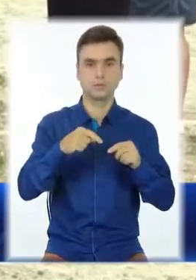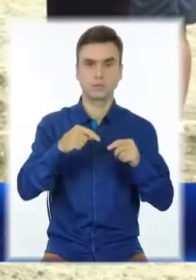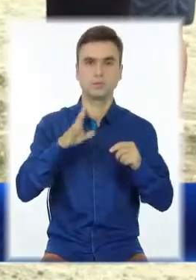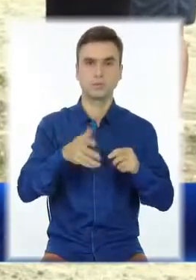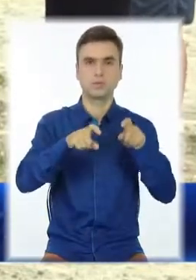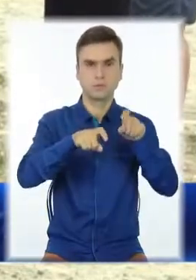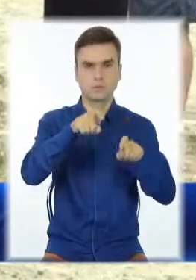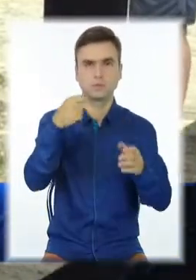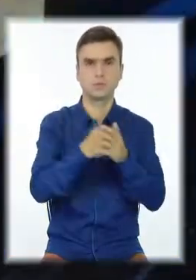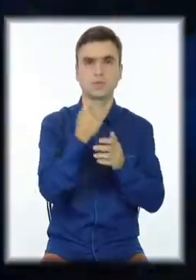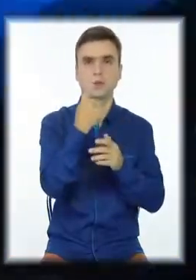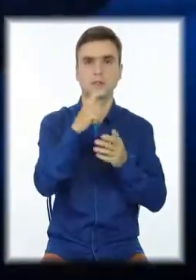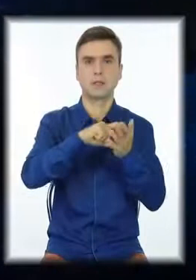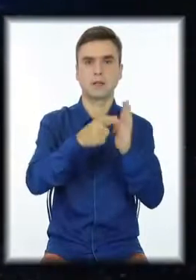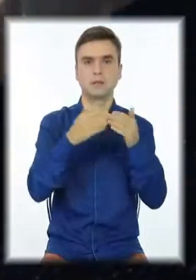тут залишатися до кінця.